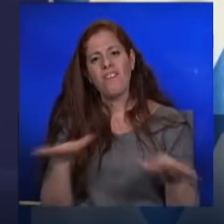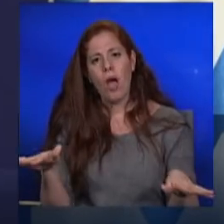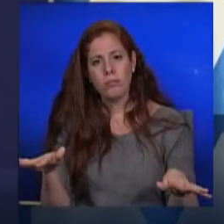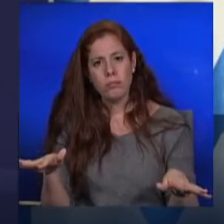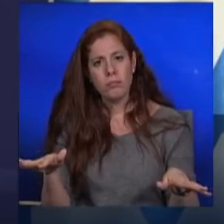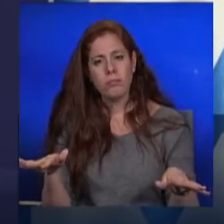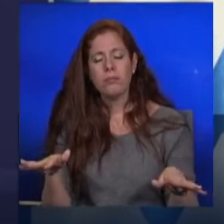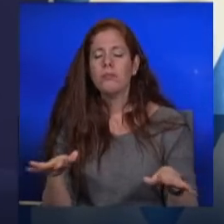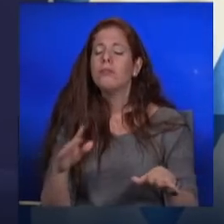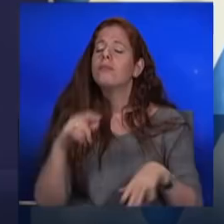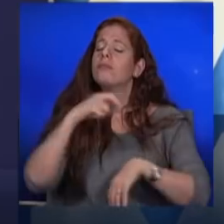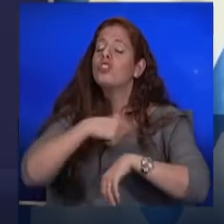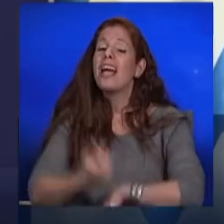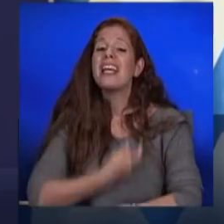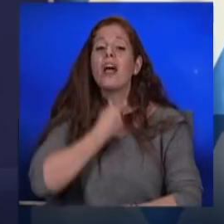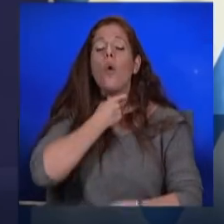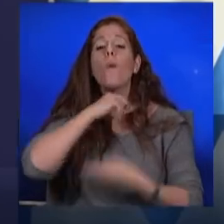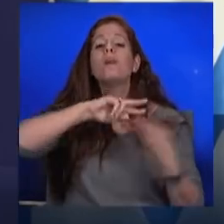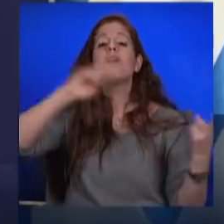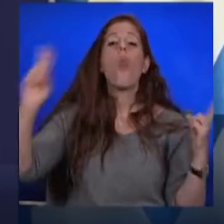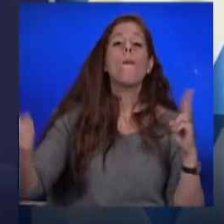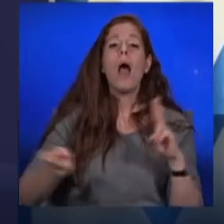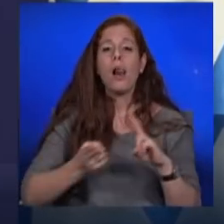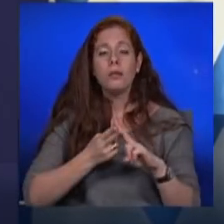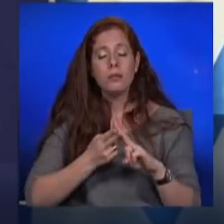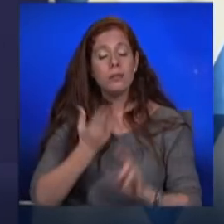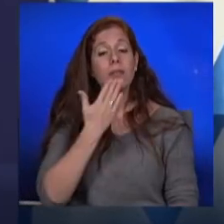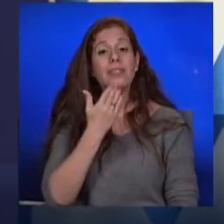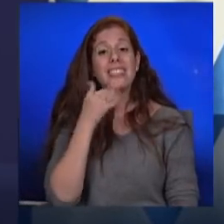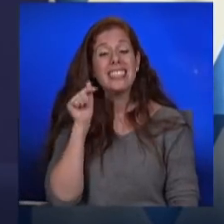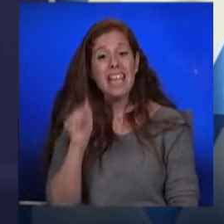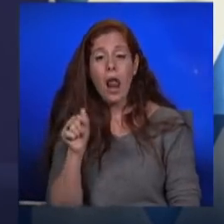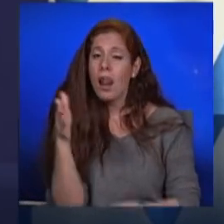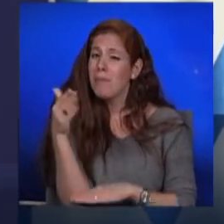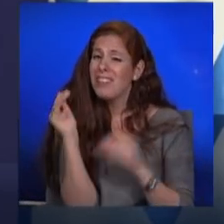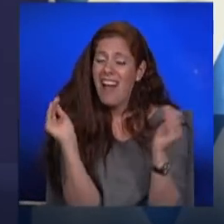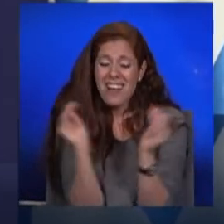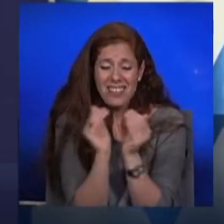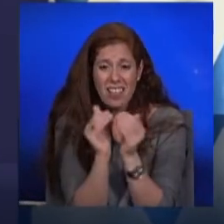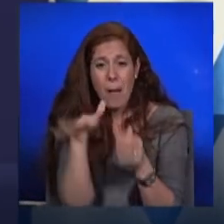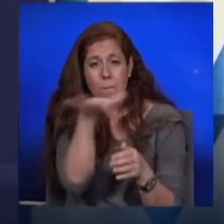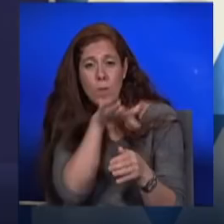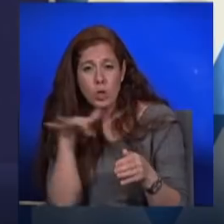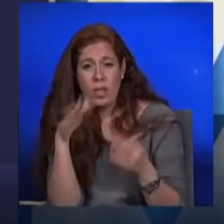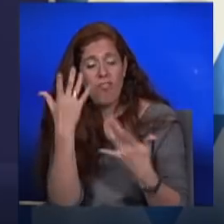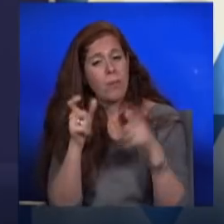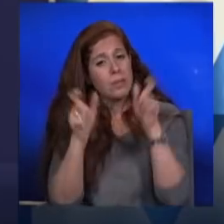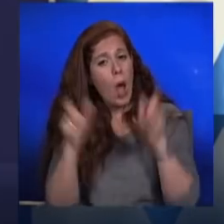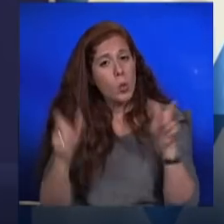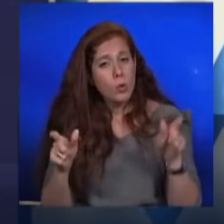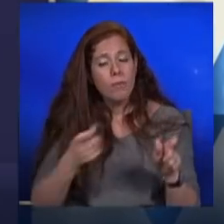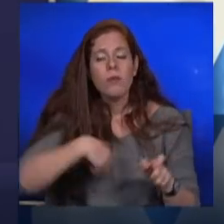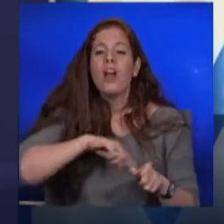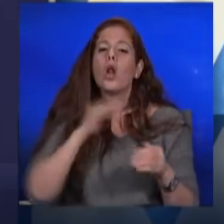בשעת חירום גלובלית. ישראל היא מדינה קטנה בשטחה ובמספר תושביה, אבל אנחנו מדינה